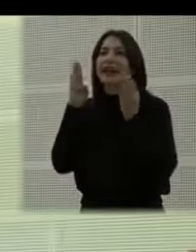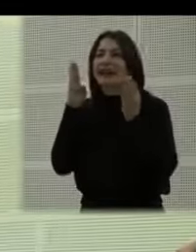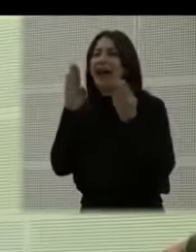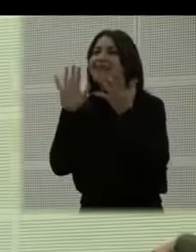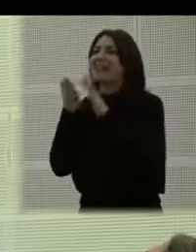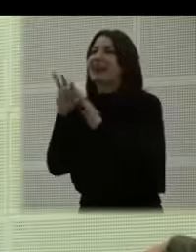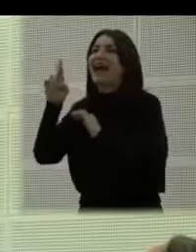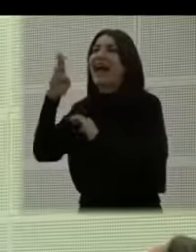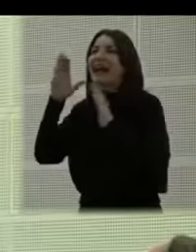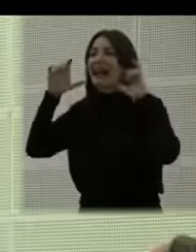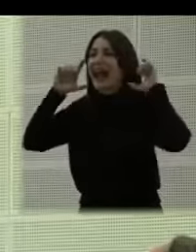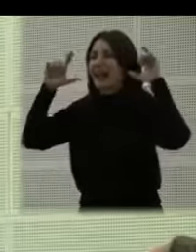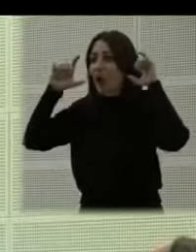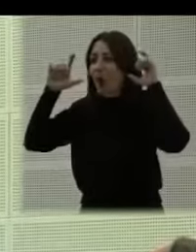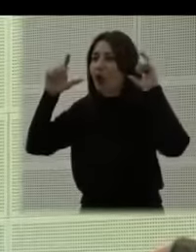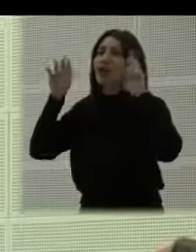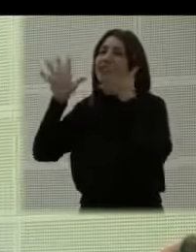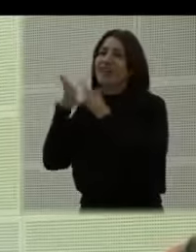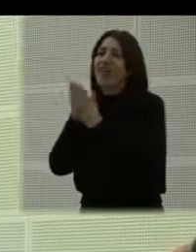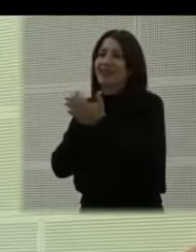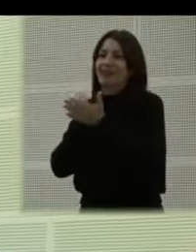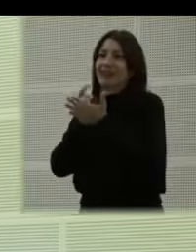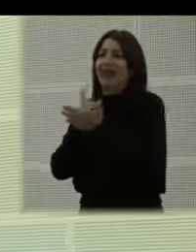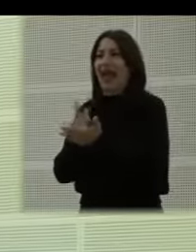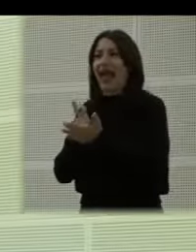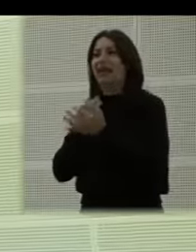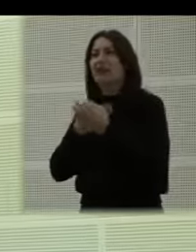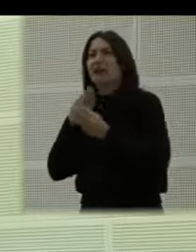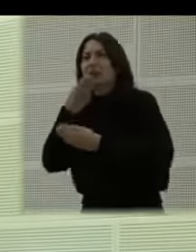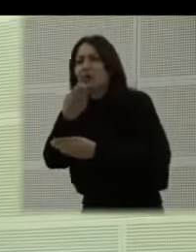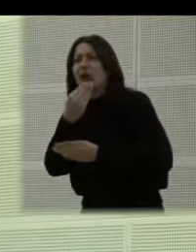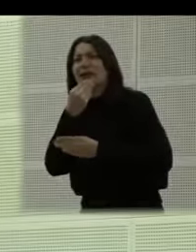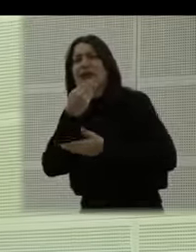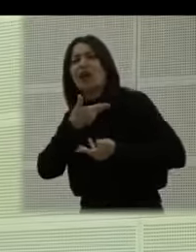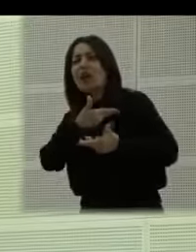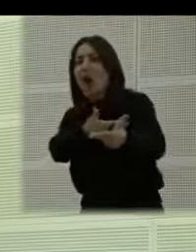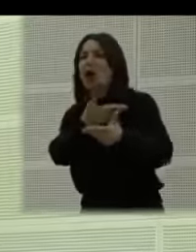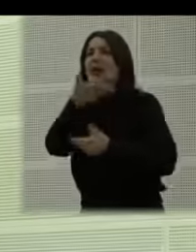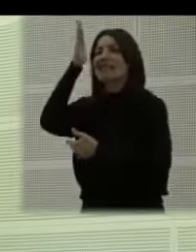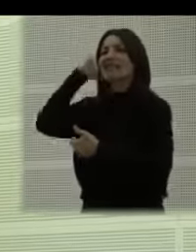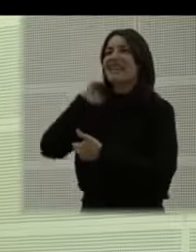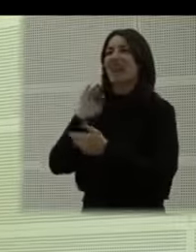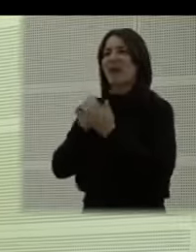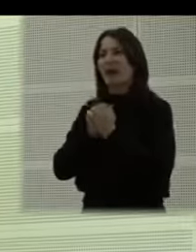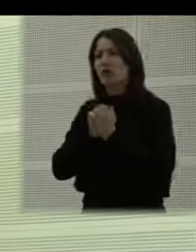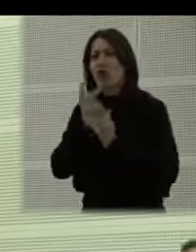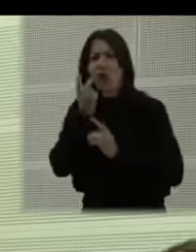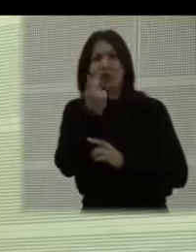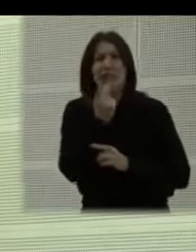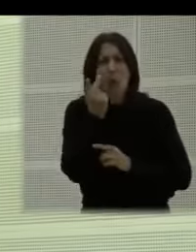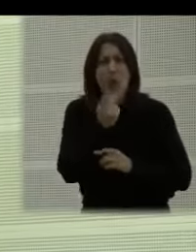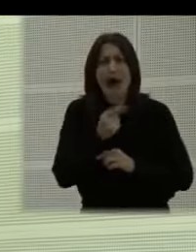gay. Infatti quando sono stata a cena da Silvio Berlusconi, lo osservavo.